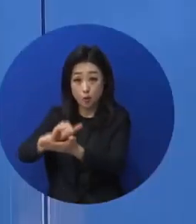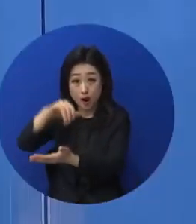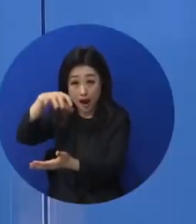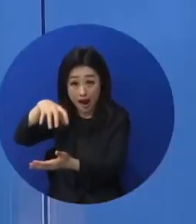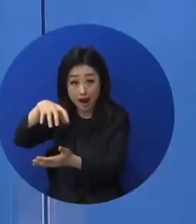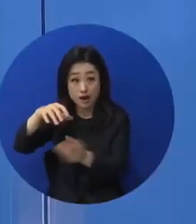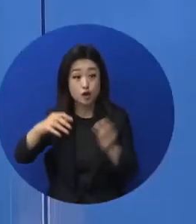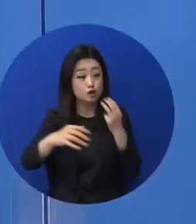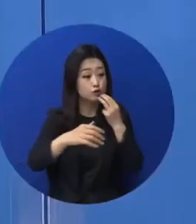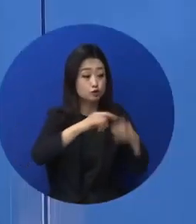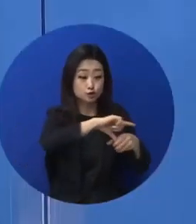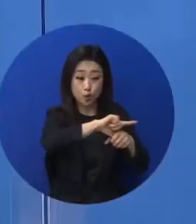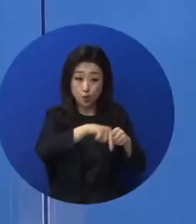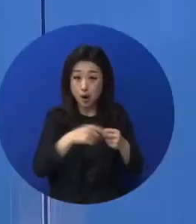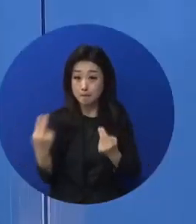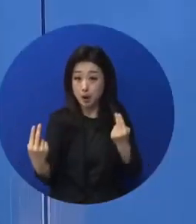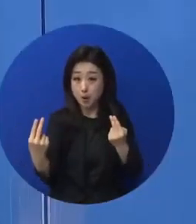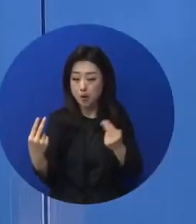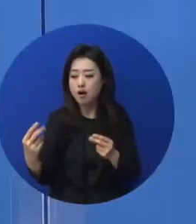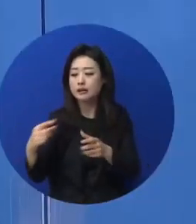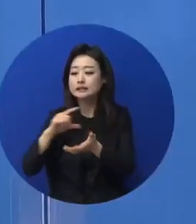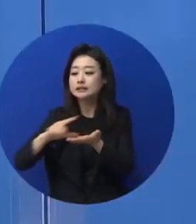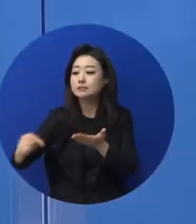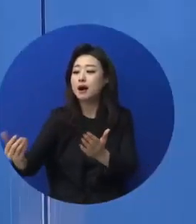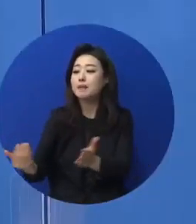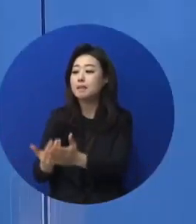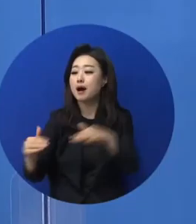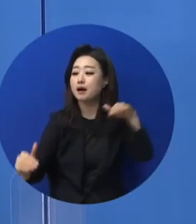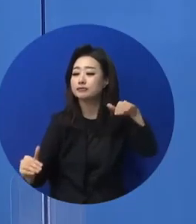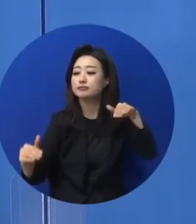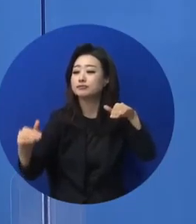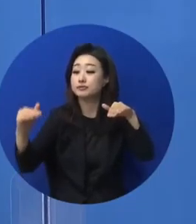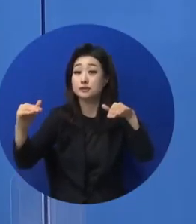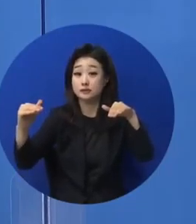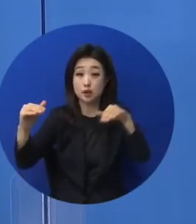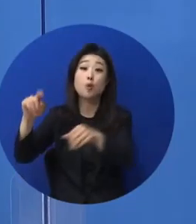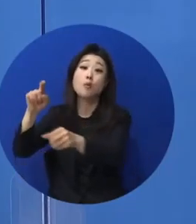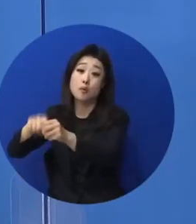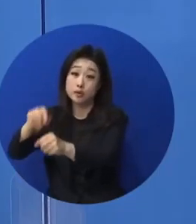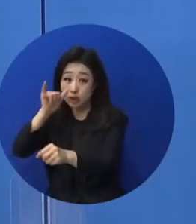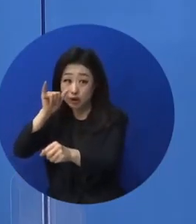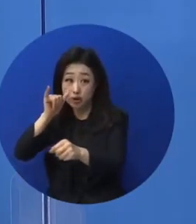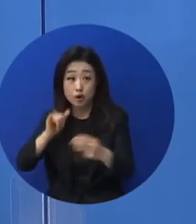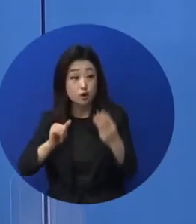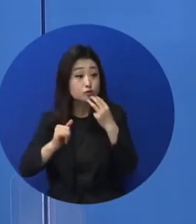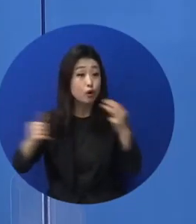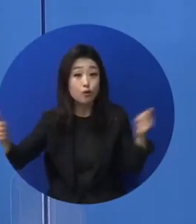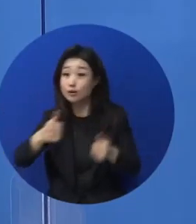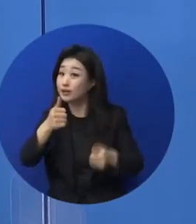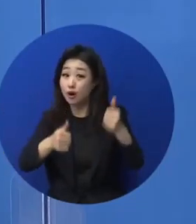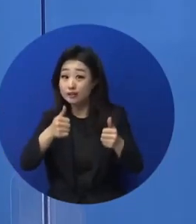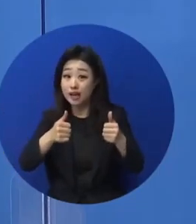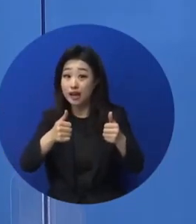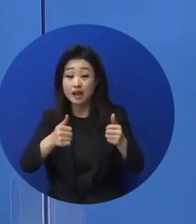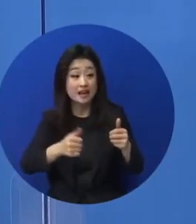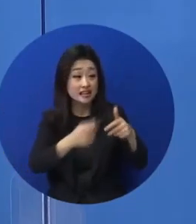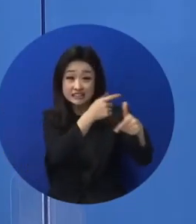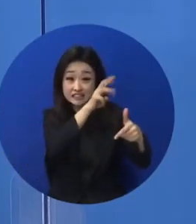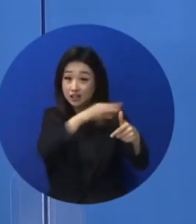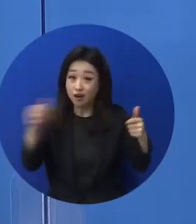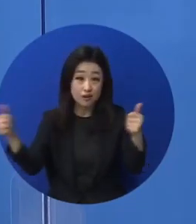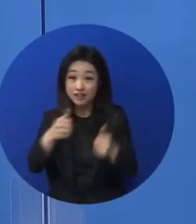대응하는 새로운 지방의 발전축을 만들겠다고 하는 게 궁극적인 목표입니다. 저희는 서울과 경쟁하지 않습니다. 인천과도